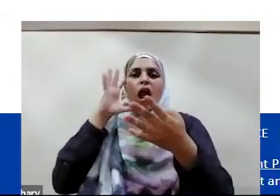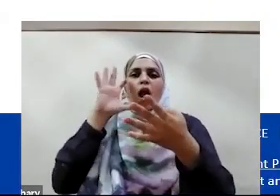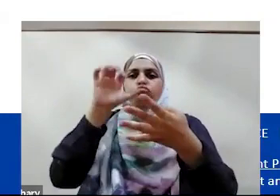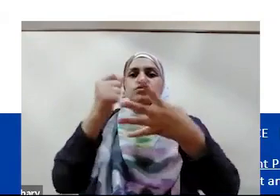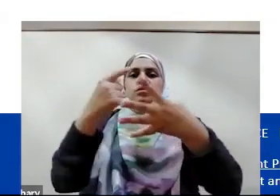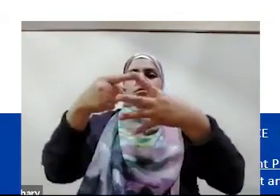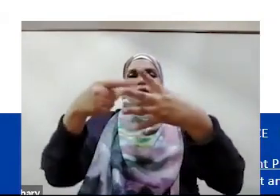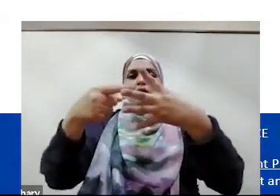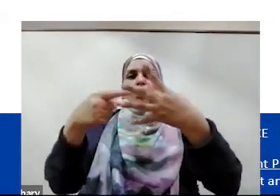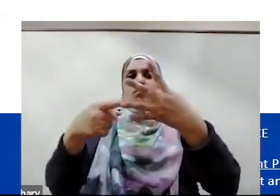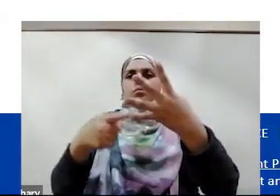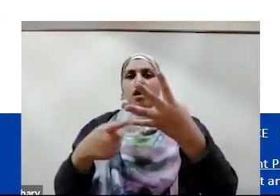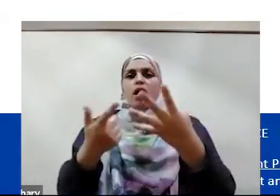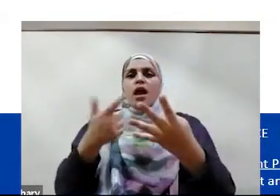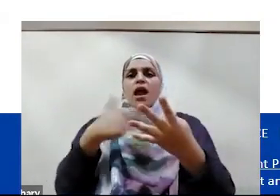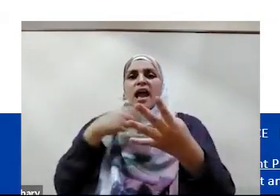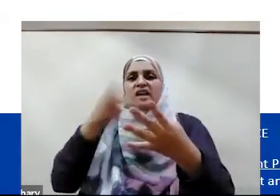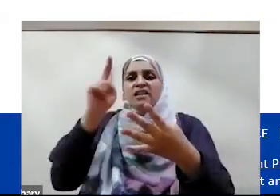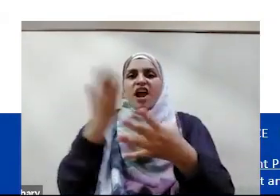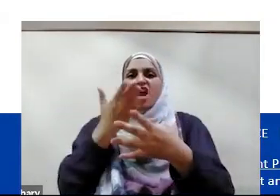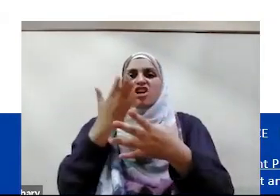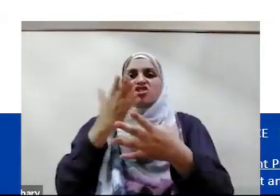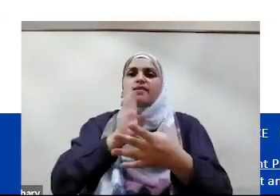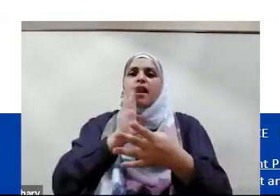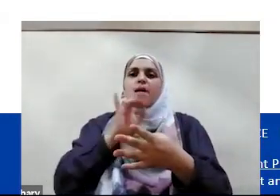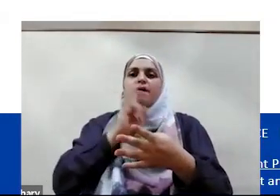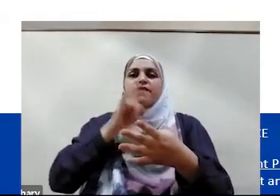واحدة وأنزل